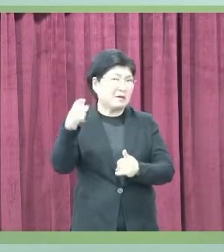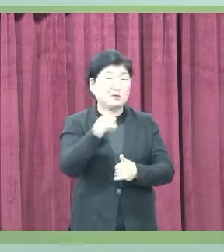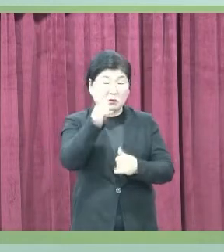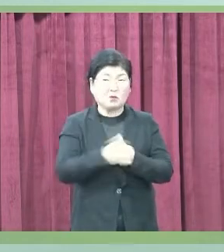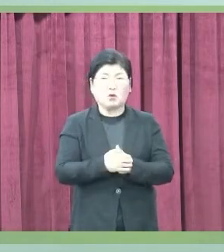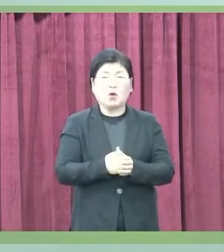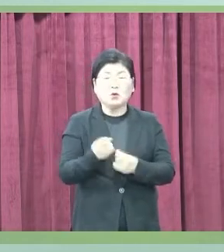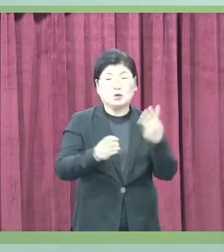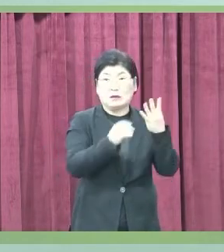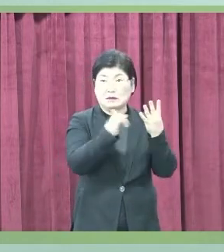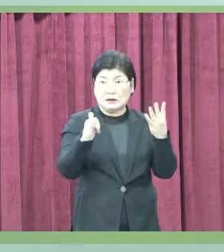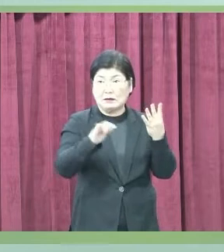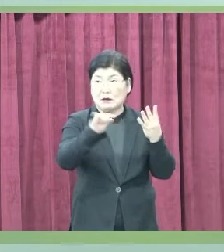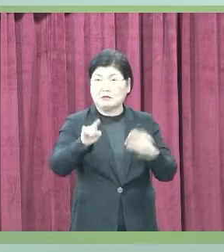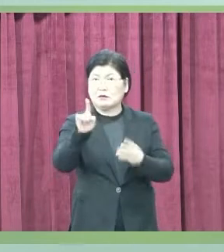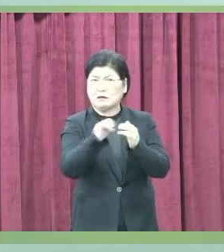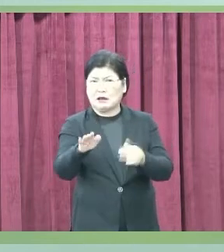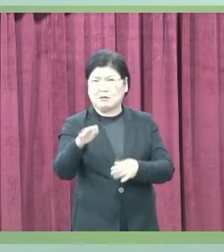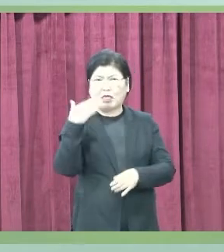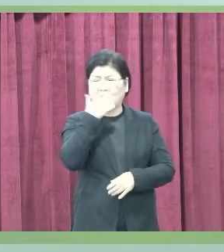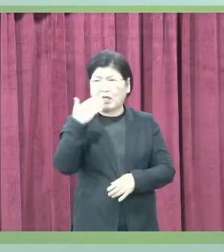4명 중에서 1명이 당뇨를 가지고 있고요.